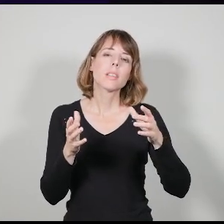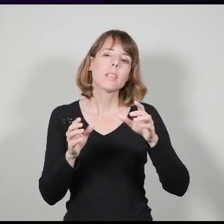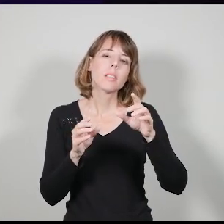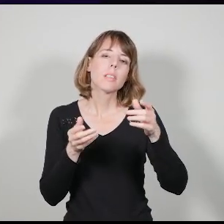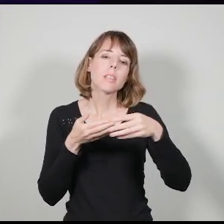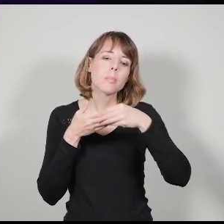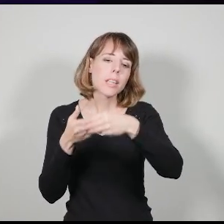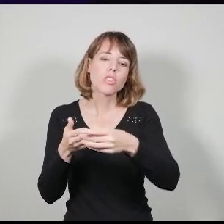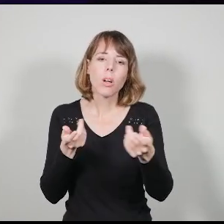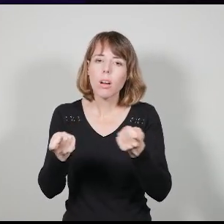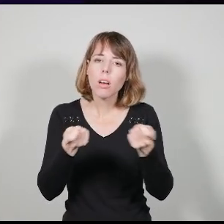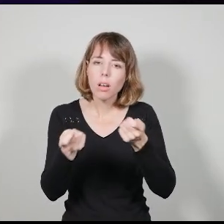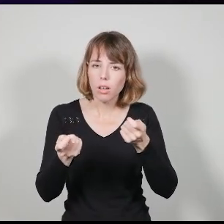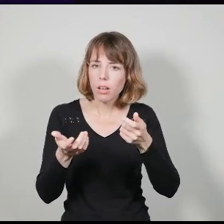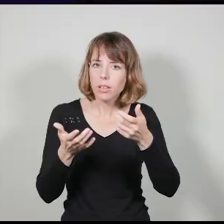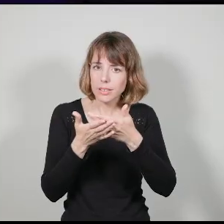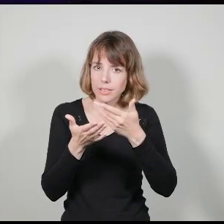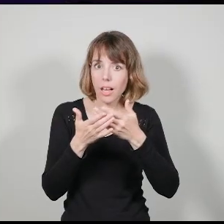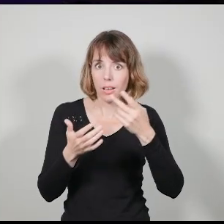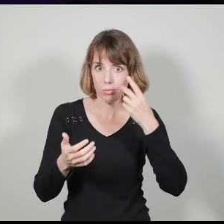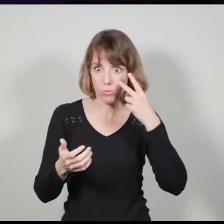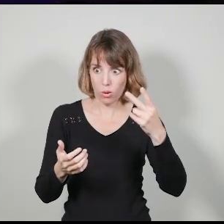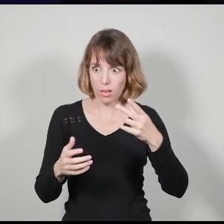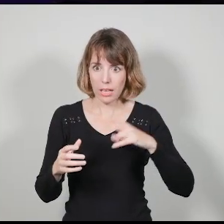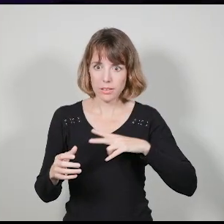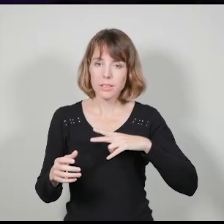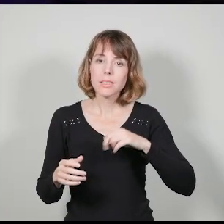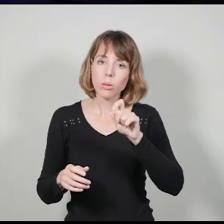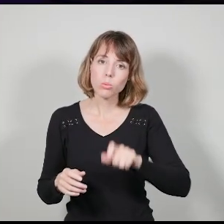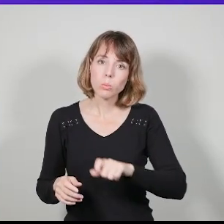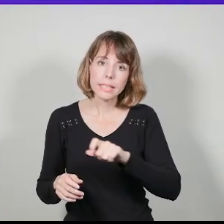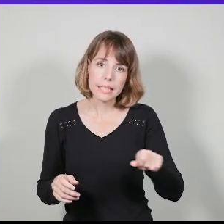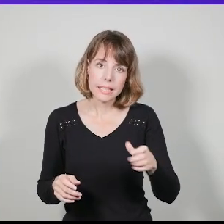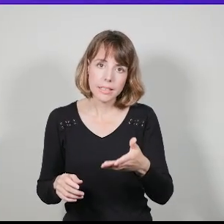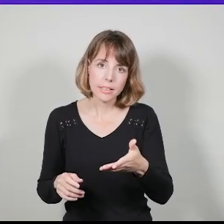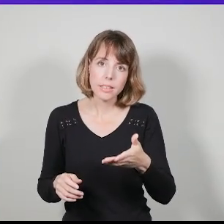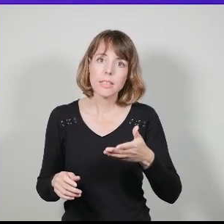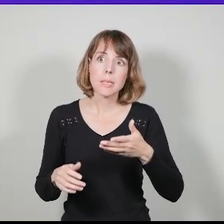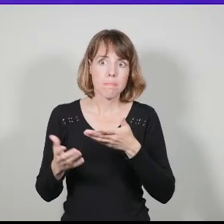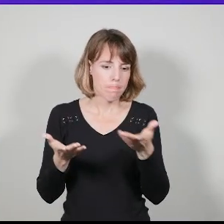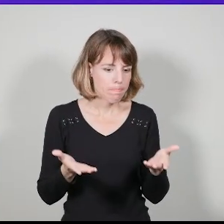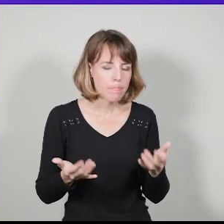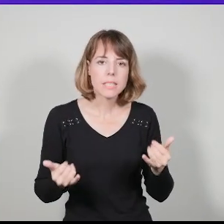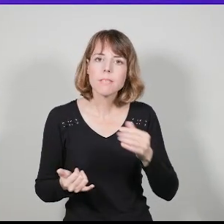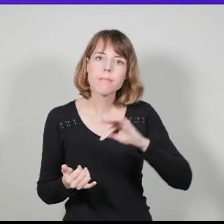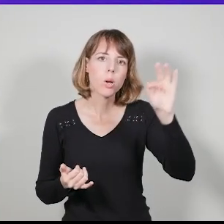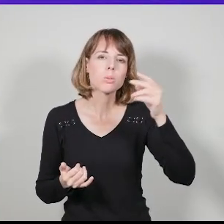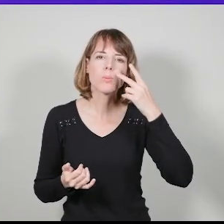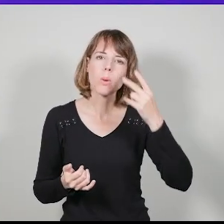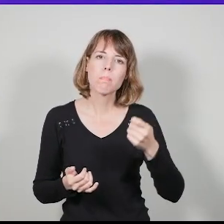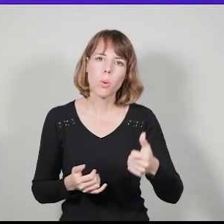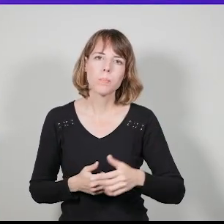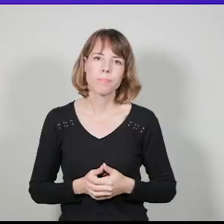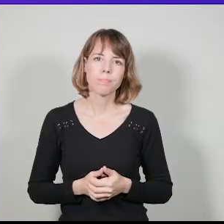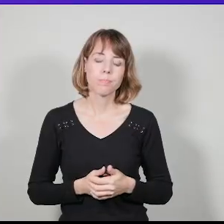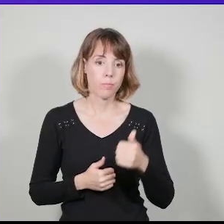il existe parce qu'on le voit en Suisse depuis assez longtemps, mais il est encore peu présent en France. Corinne Rougerie, vous avez repris il y a 4 ans la direction